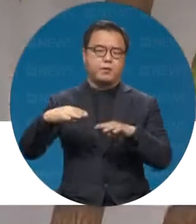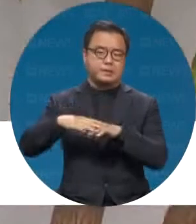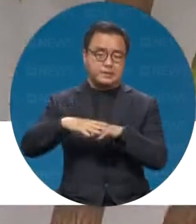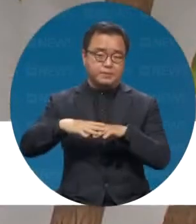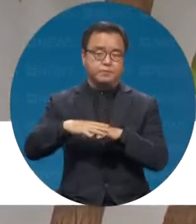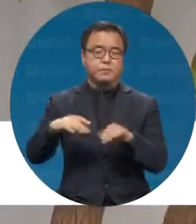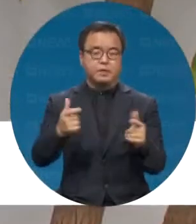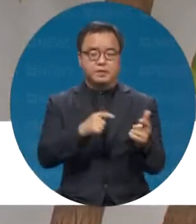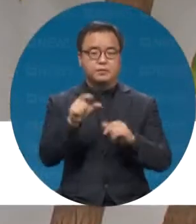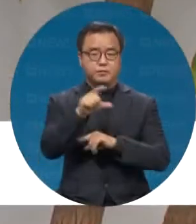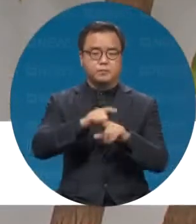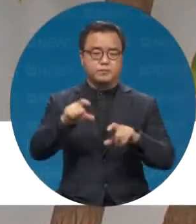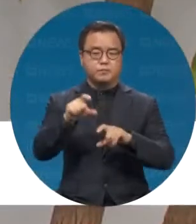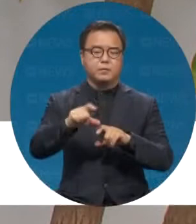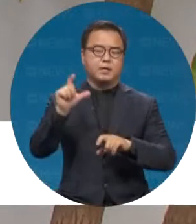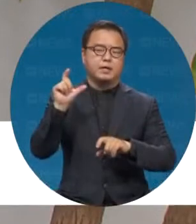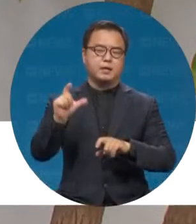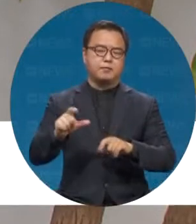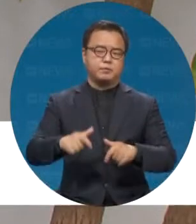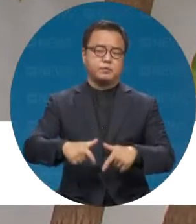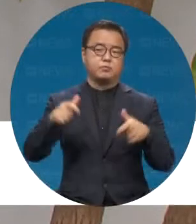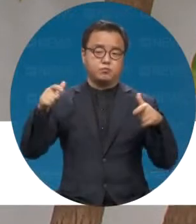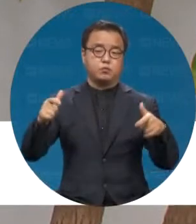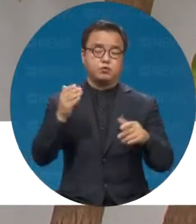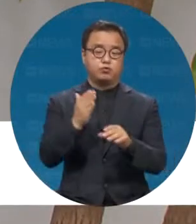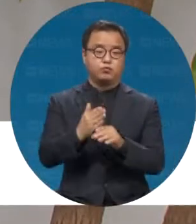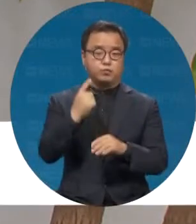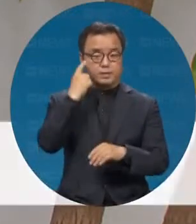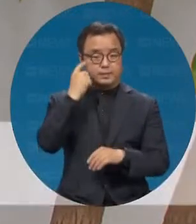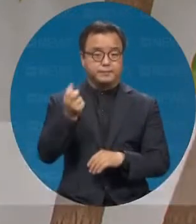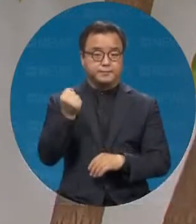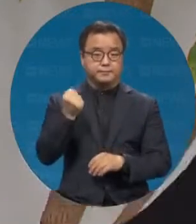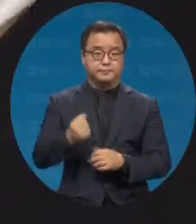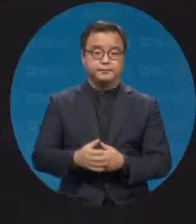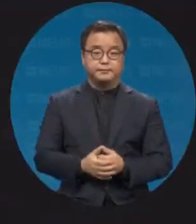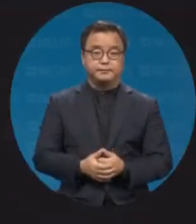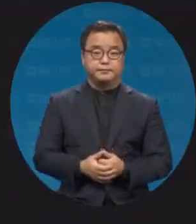방어망이랄까요? 그런 것들이 조금씩 더 두터워지고 있다. 그렇게 생각하고 있습니다.